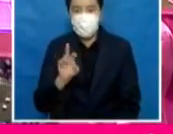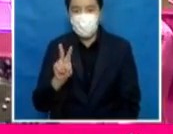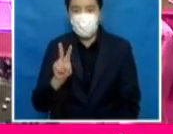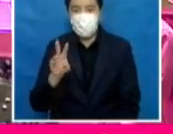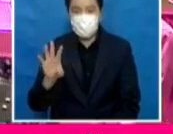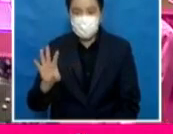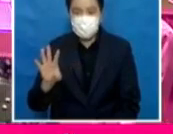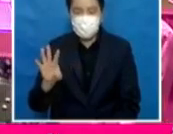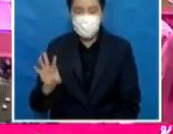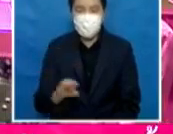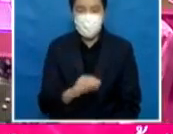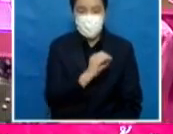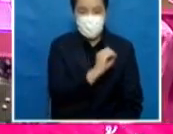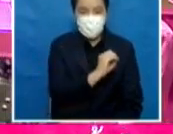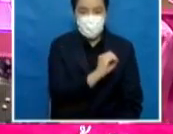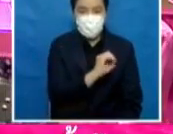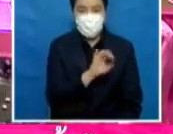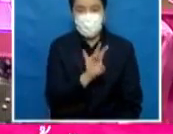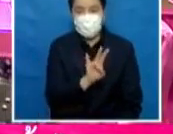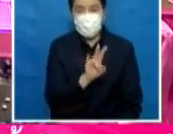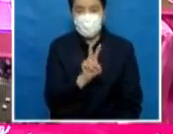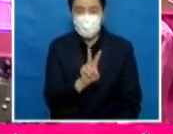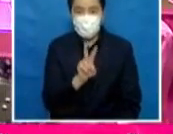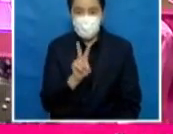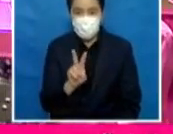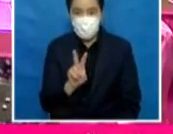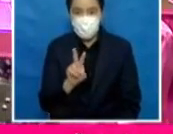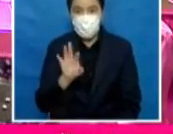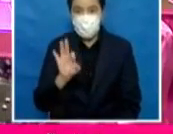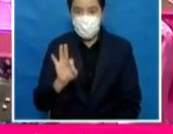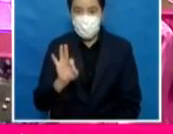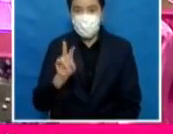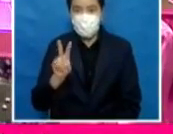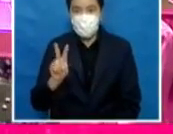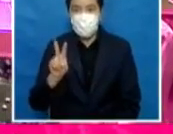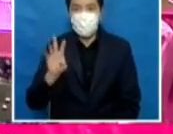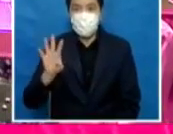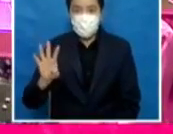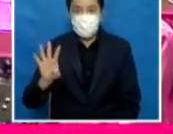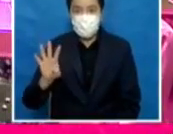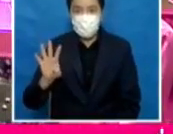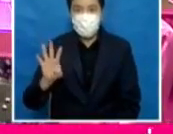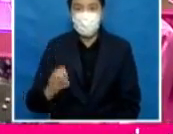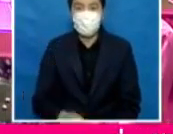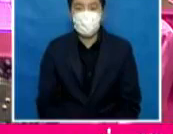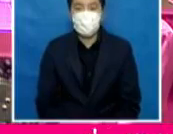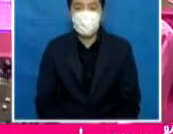924 0 722 924